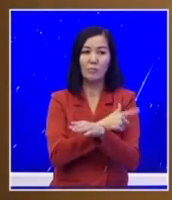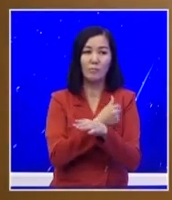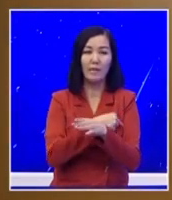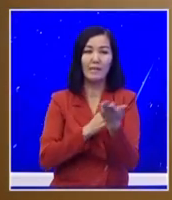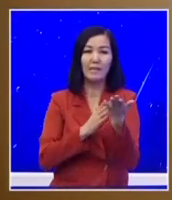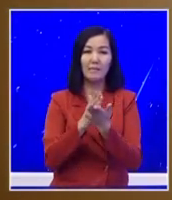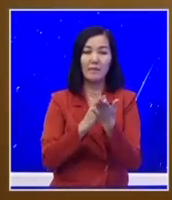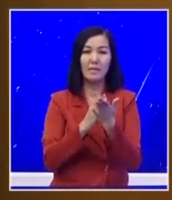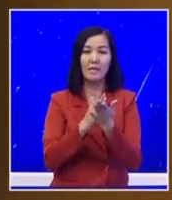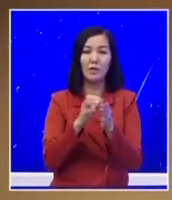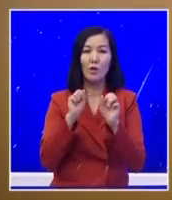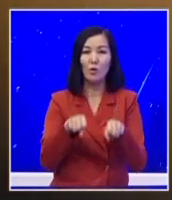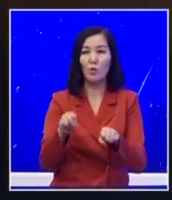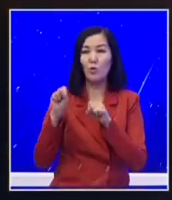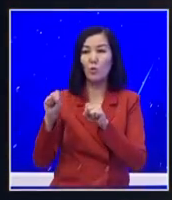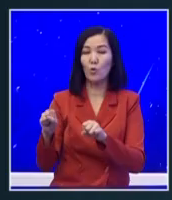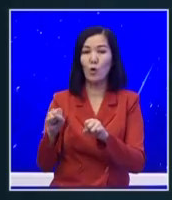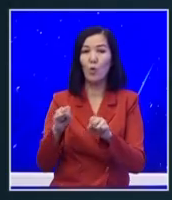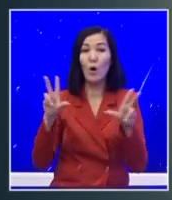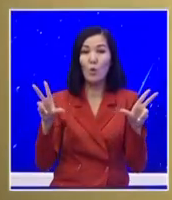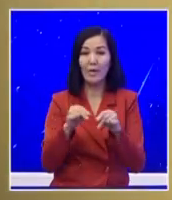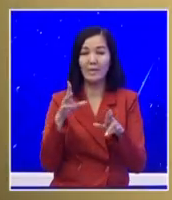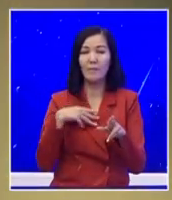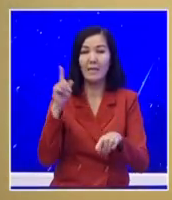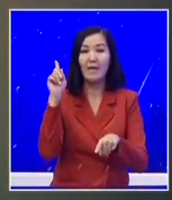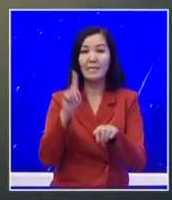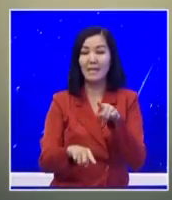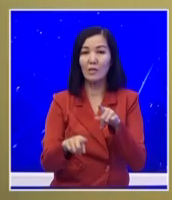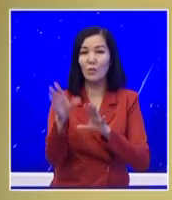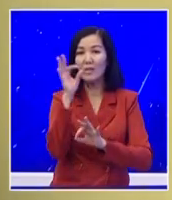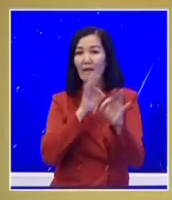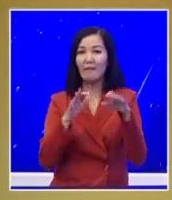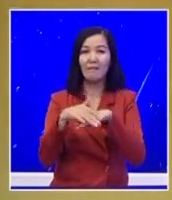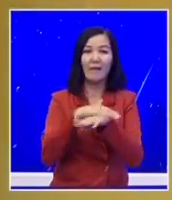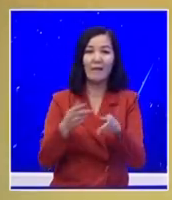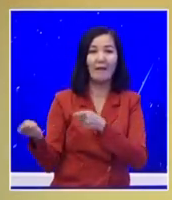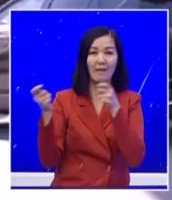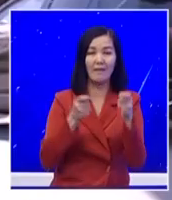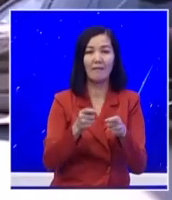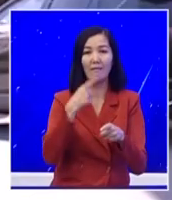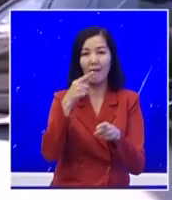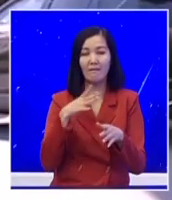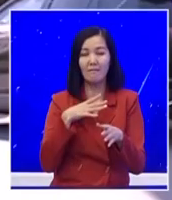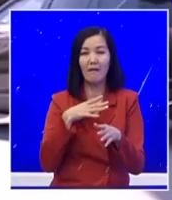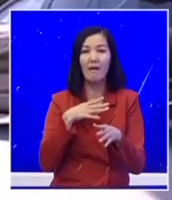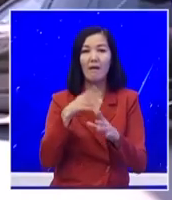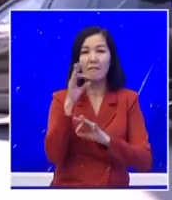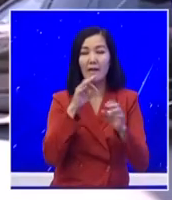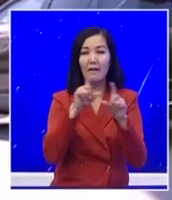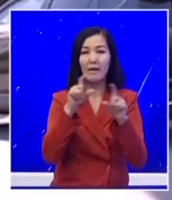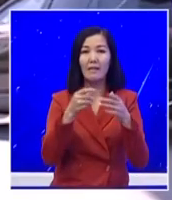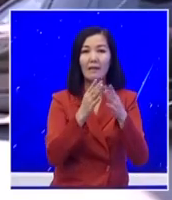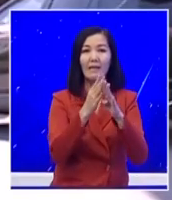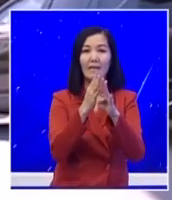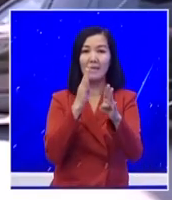медқызметкерлердің құқығын қорғауға уәде берді және қысқа уақыттың ішінде керекті дәрілер нарыққа түсетінін айтты. Бірақ дәріхананың алдында кезекте